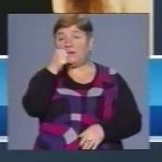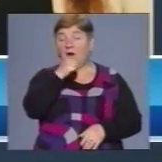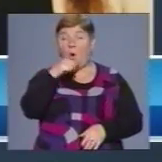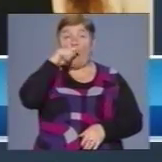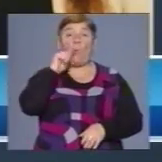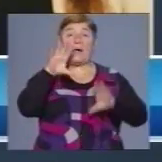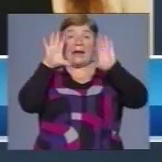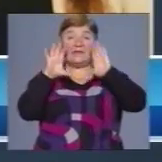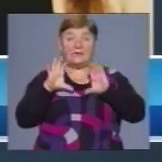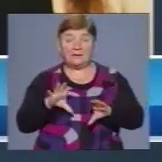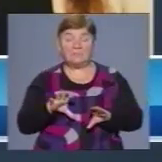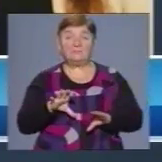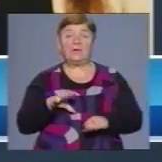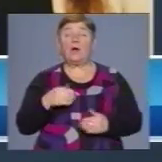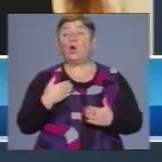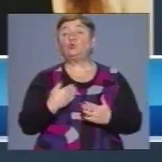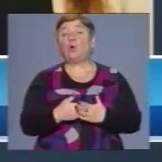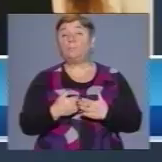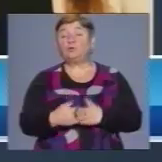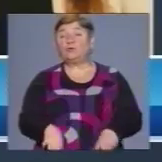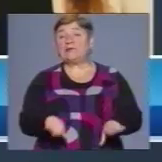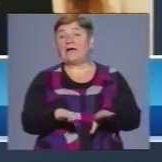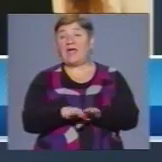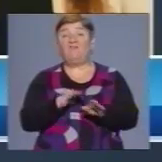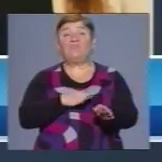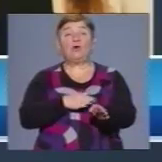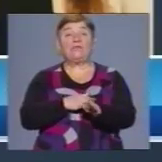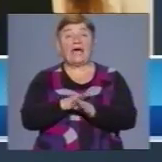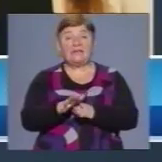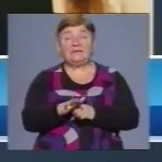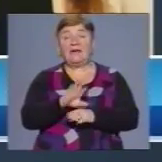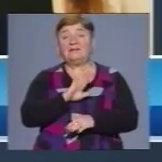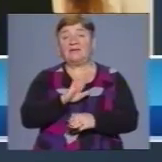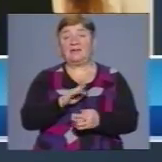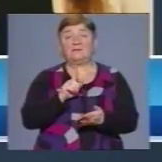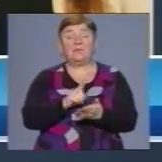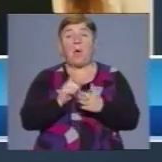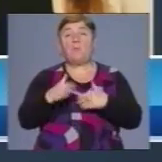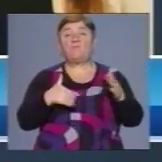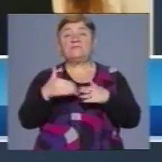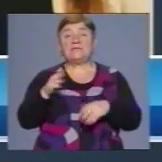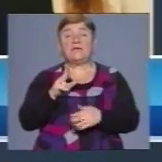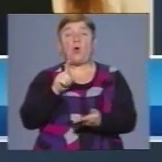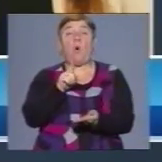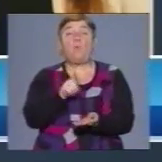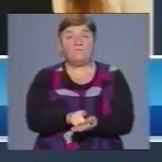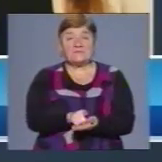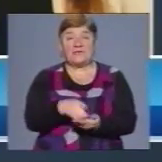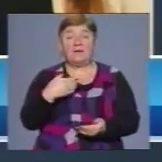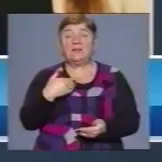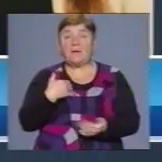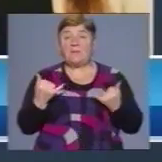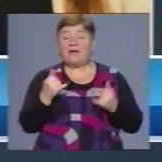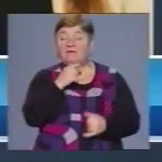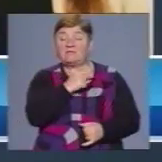України. Тобто неналежне виконання лікарями своїх професійних обов'язків. У справі зараз триває